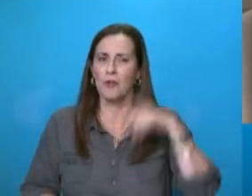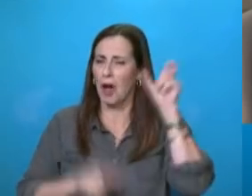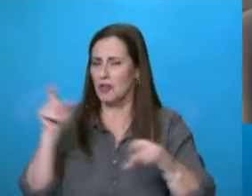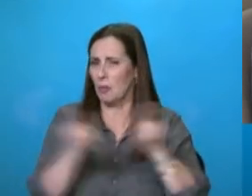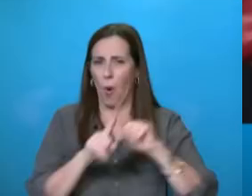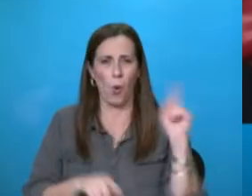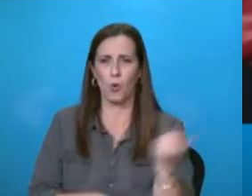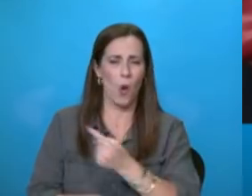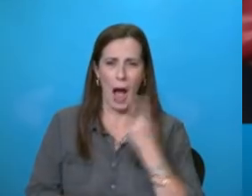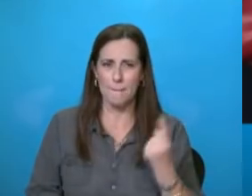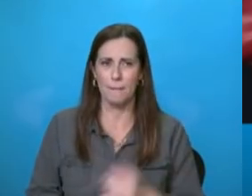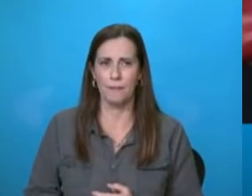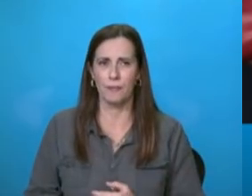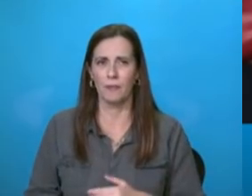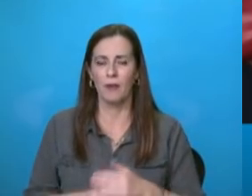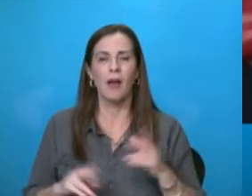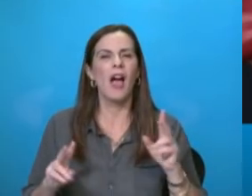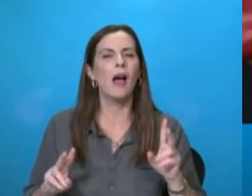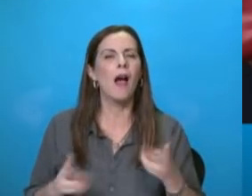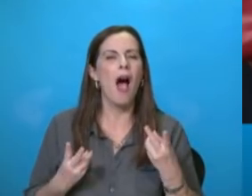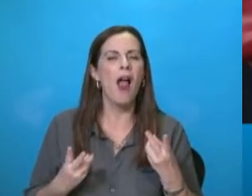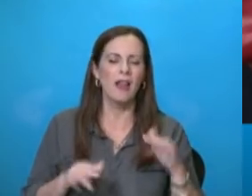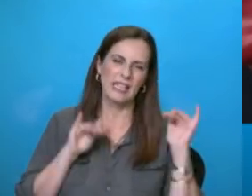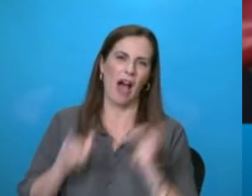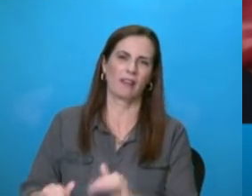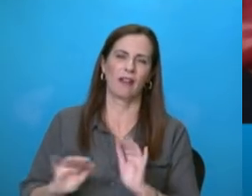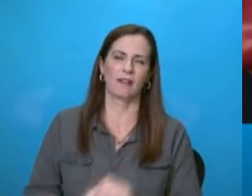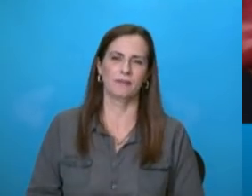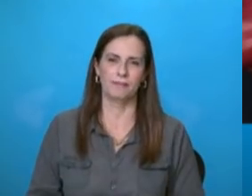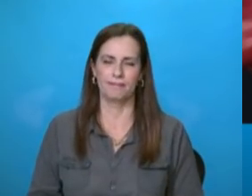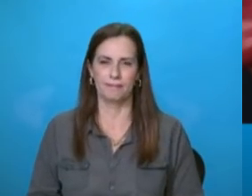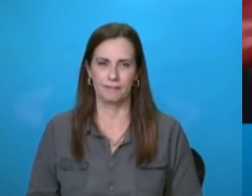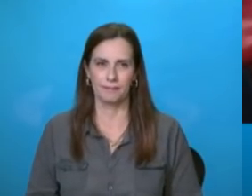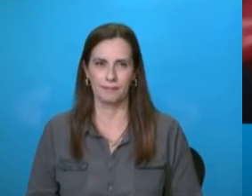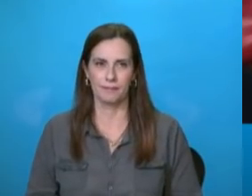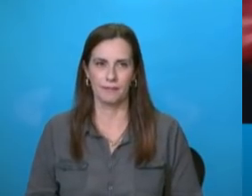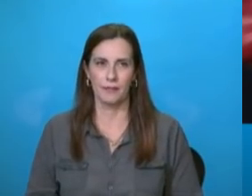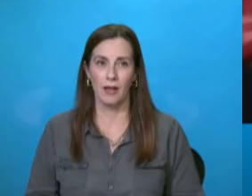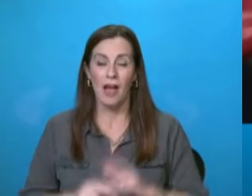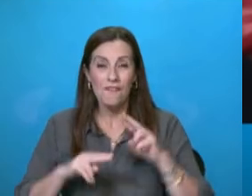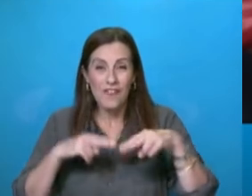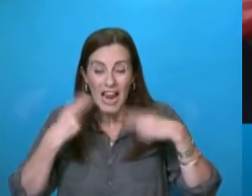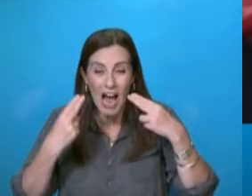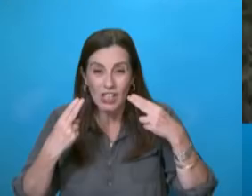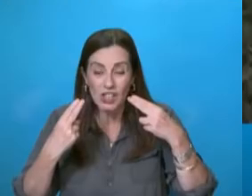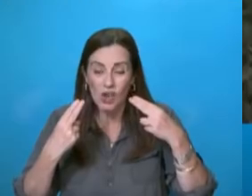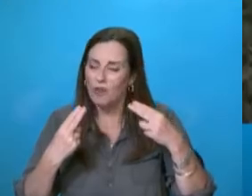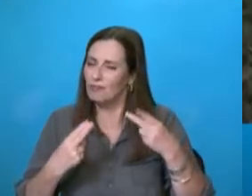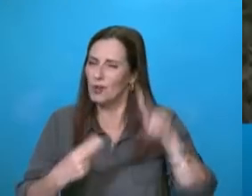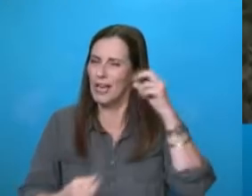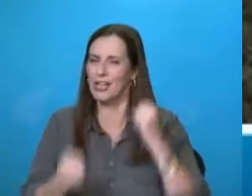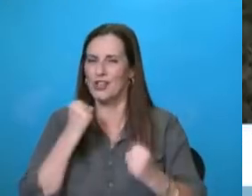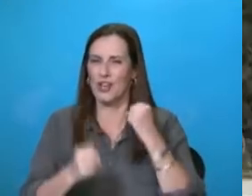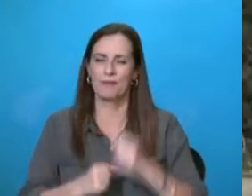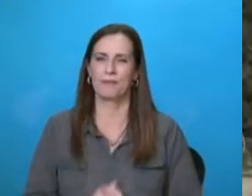כל האנשים. כל כך קל להידרדר לשם, והטיפוס למעלה הוא כבר הרבה יותר קשה.